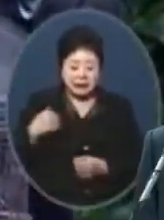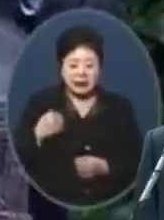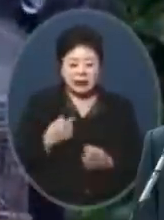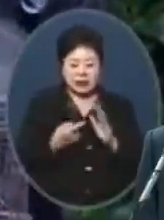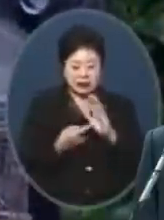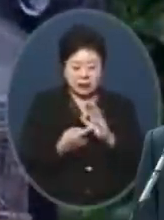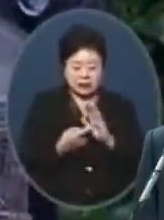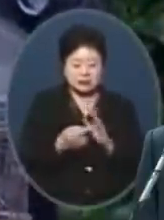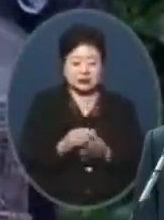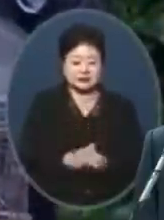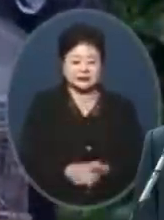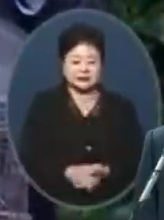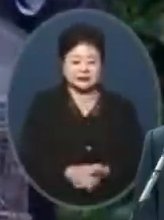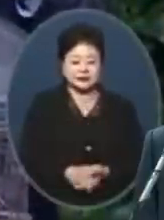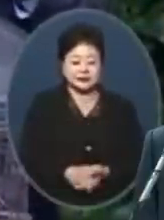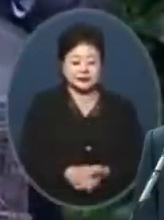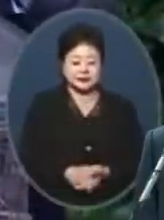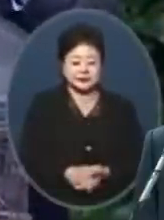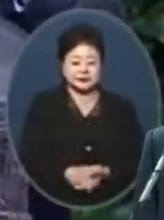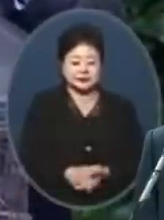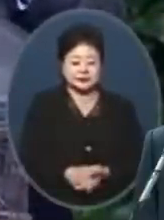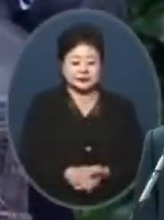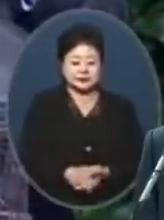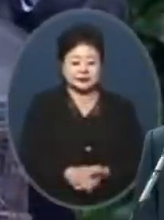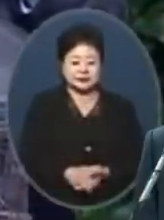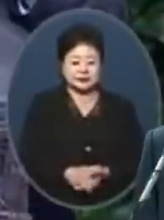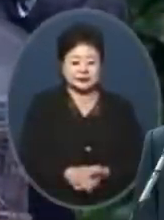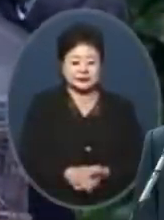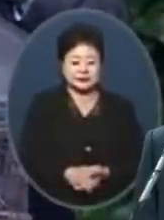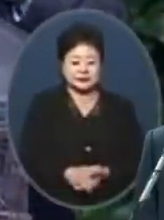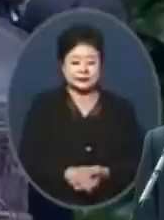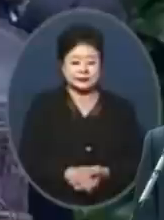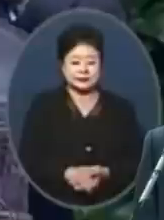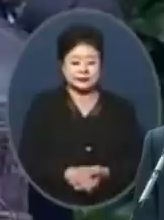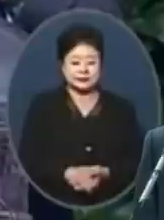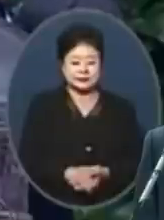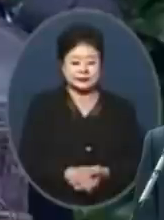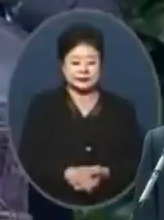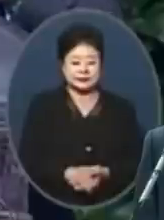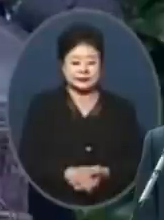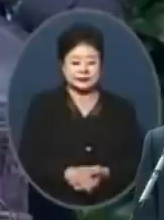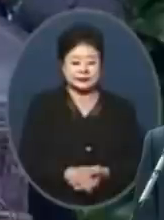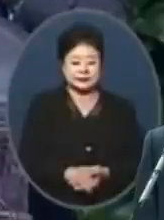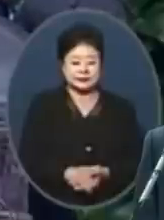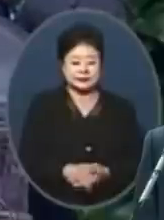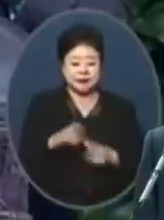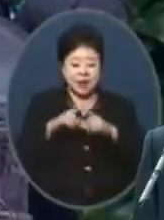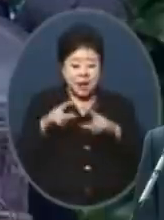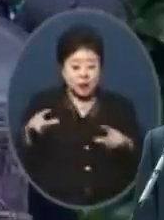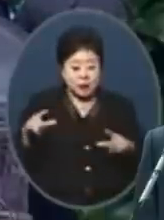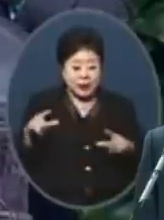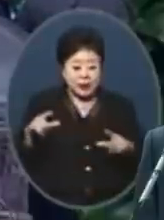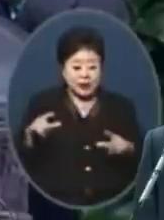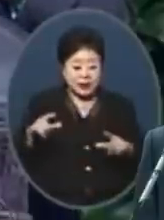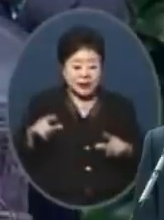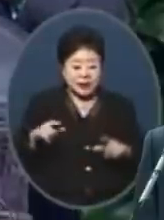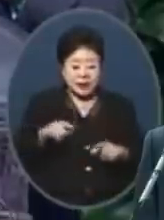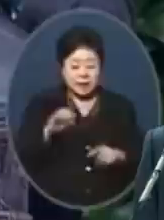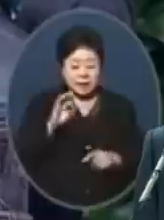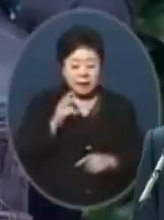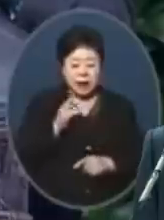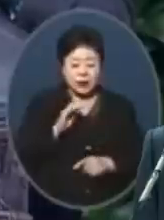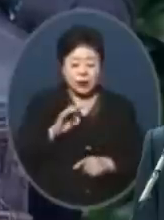But you know, the children of Israel walked out with great courage and with authority. 애굽의